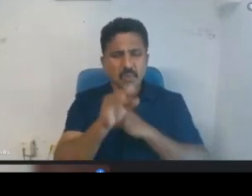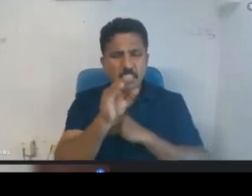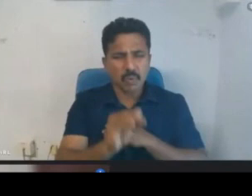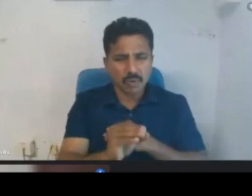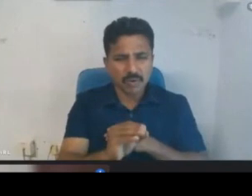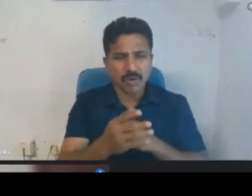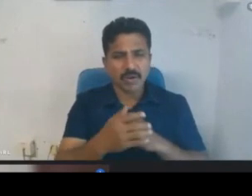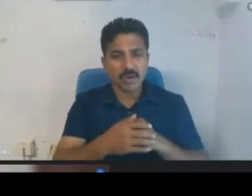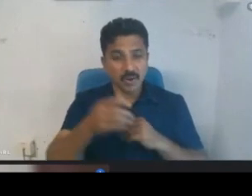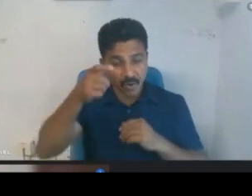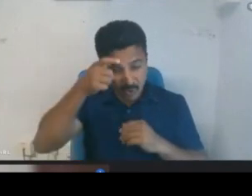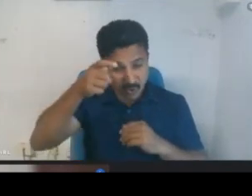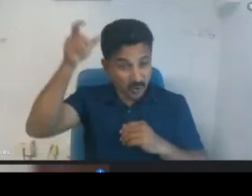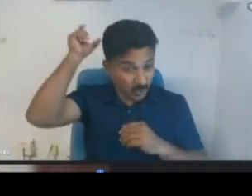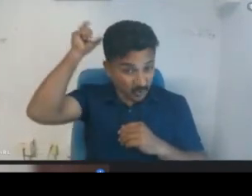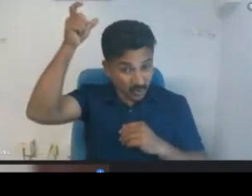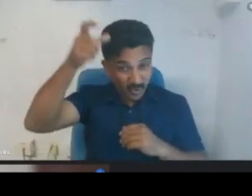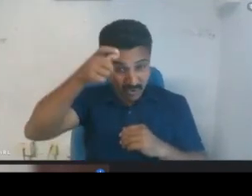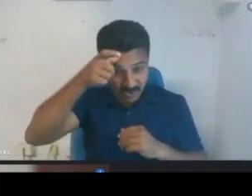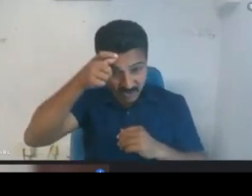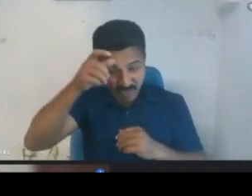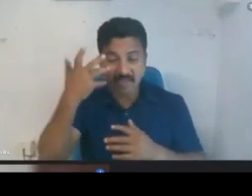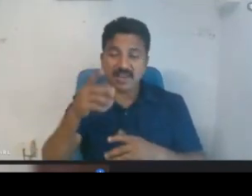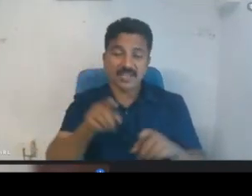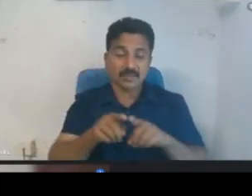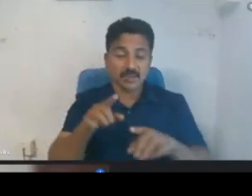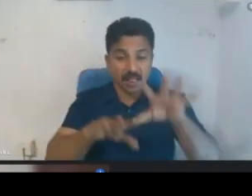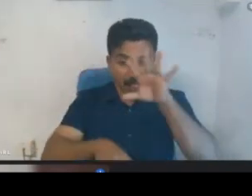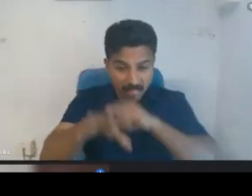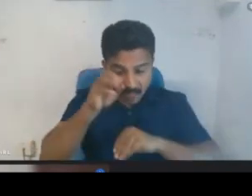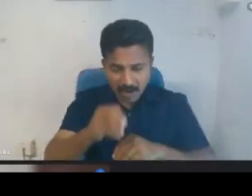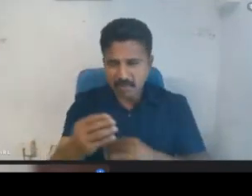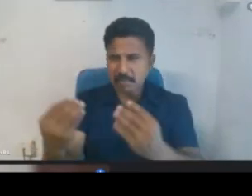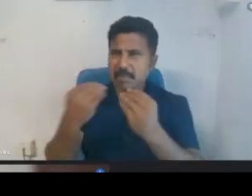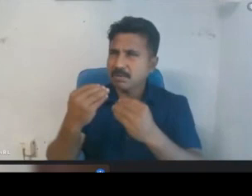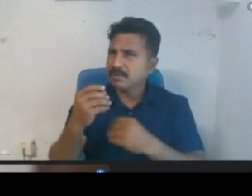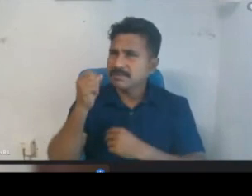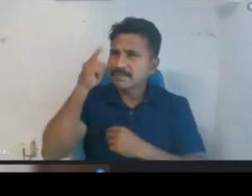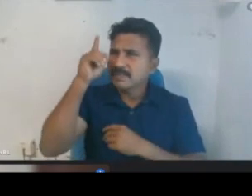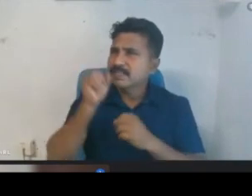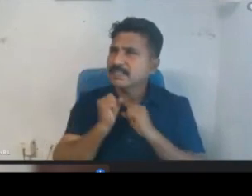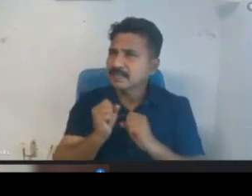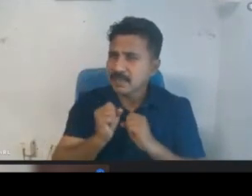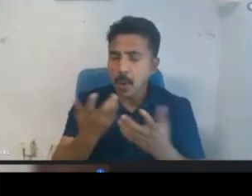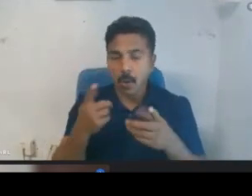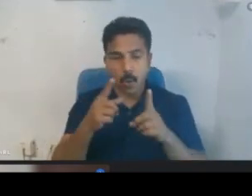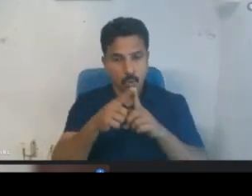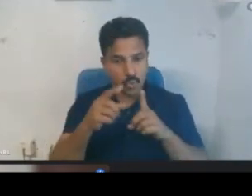കുട്ടികൾക്ക് എന്താ കൊഗ്നിറ്റീവ്, അതായത് എന്താ പറയണ്ടത്, ഇപ്പം ലേണിംഗ് എന്തെങ്കിലും മനസ്സിലാക്കാനുള്ള ബുദ്ധിമുട്ടായിരിക്കും, എന്തെങ്കിലും